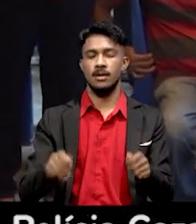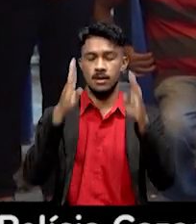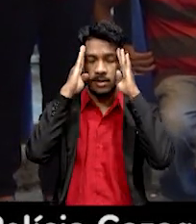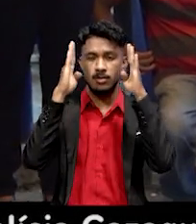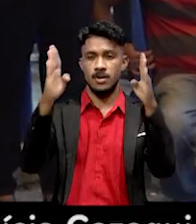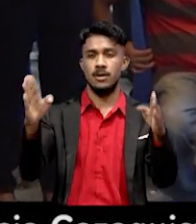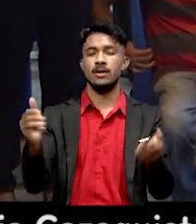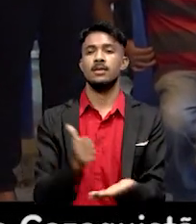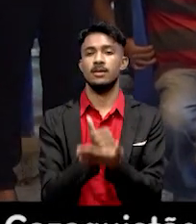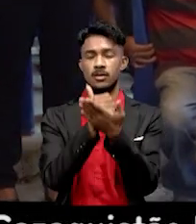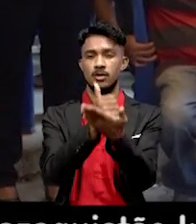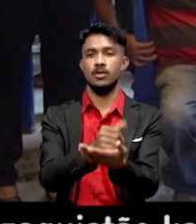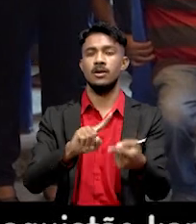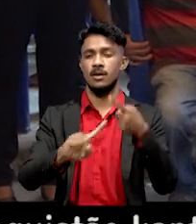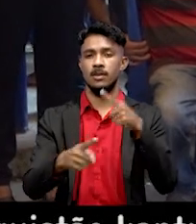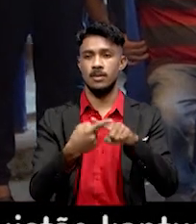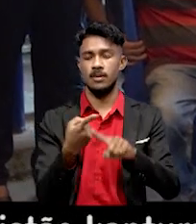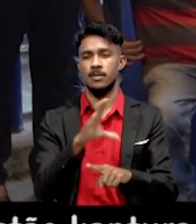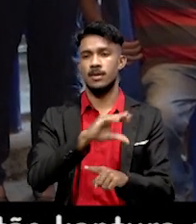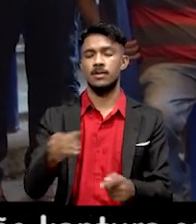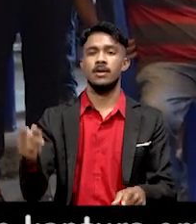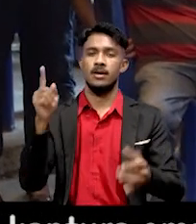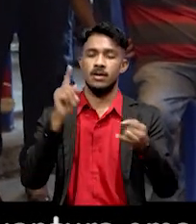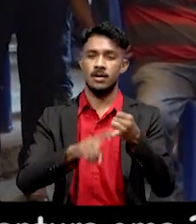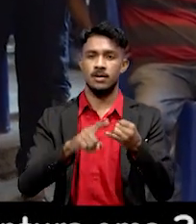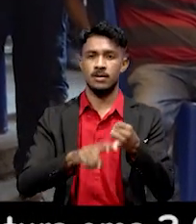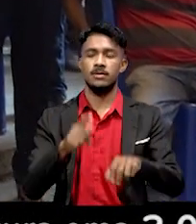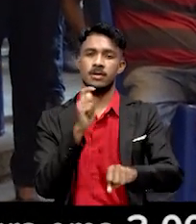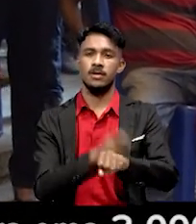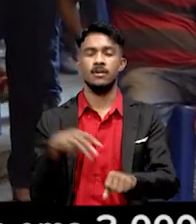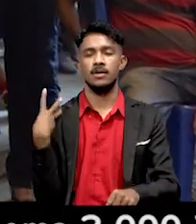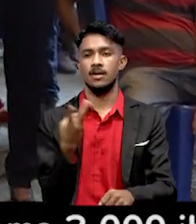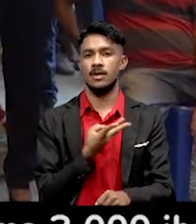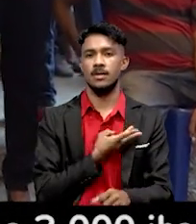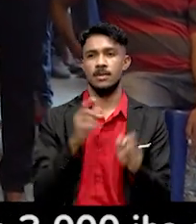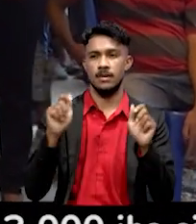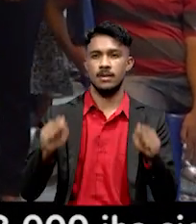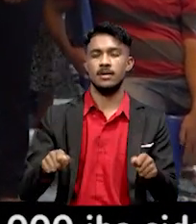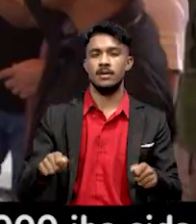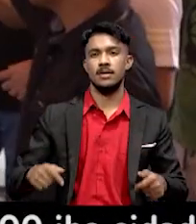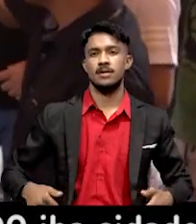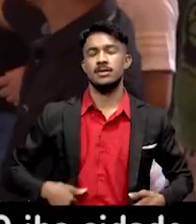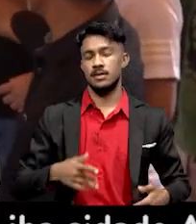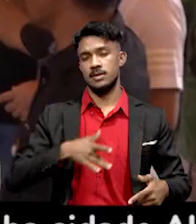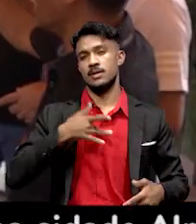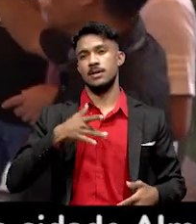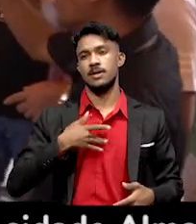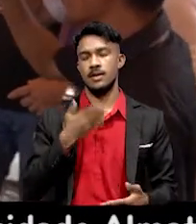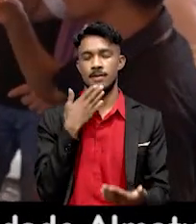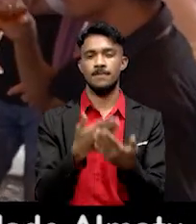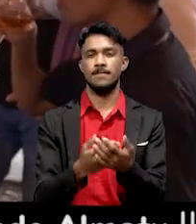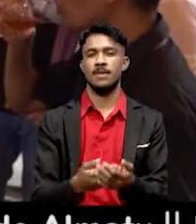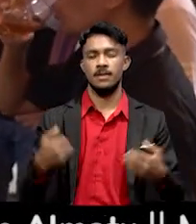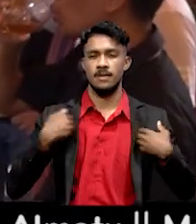Lima, Pamalu, Ia Tempo Ikus, Pengira, Ita Mos, Sinti Kata, Kusita Dune. Ia